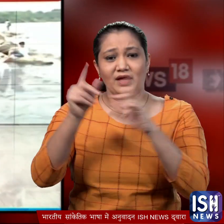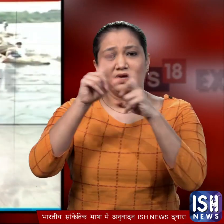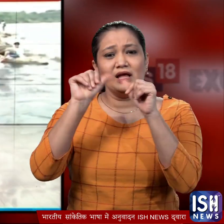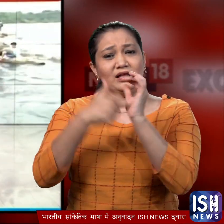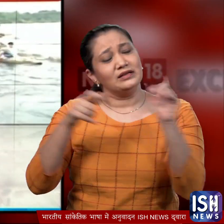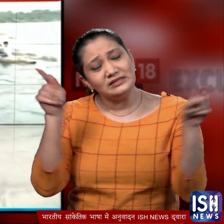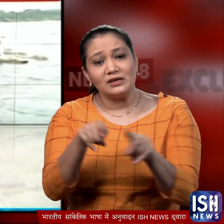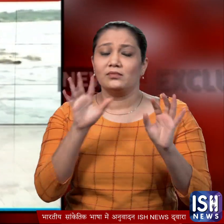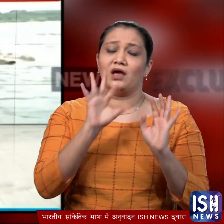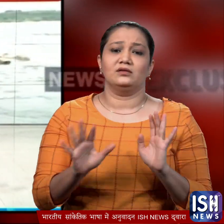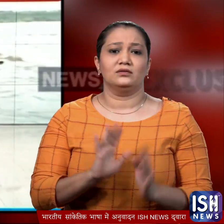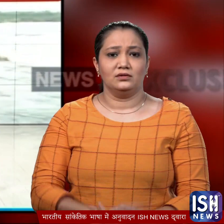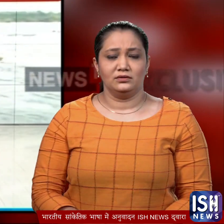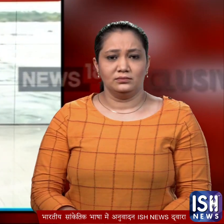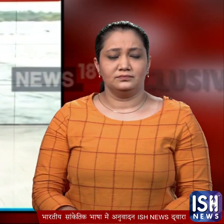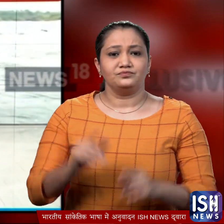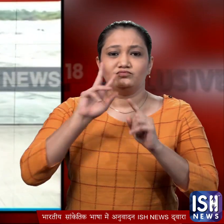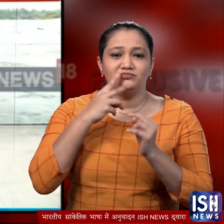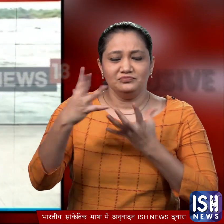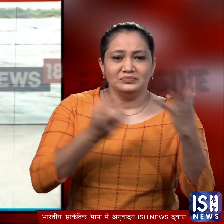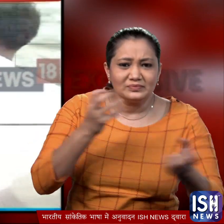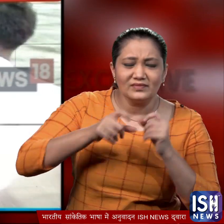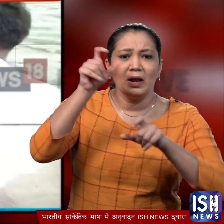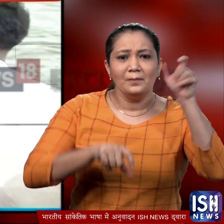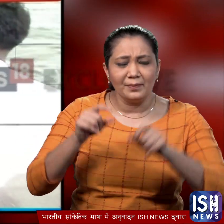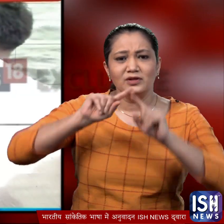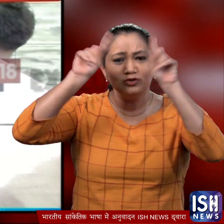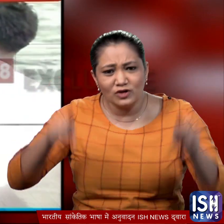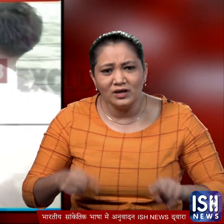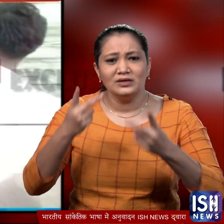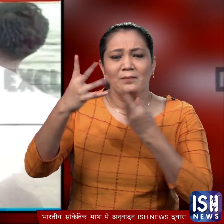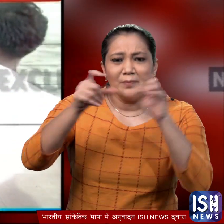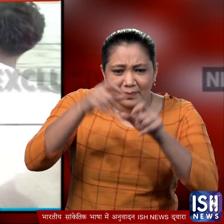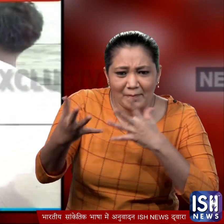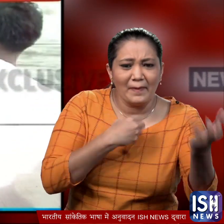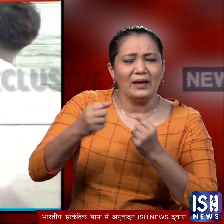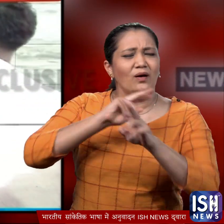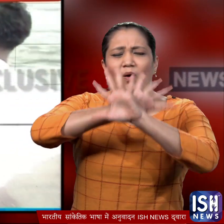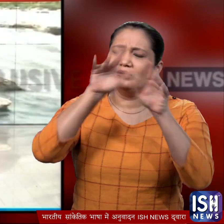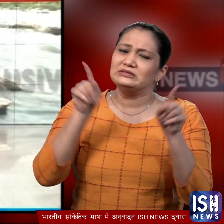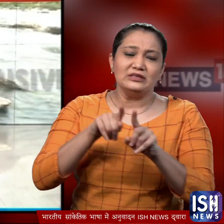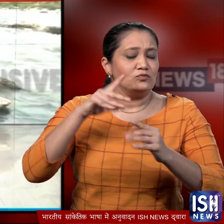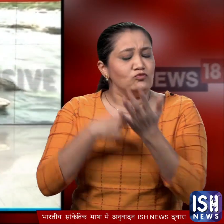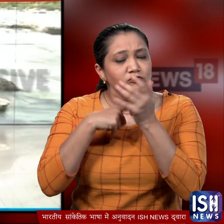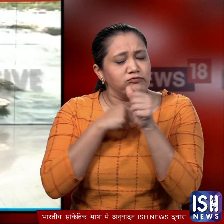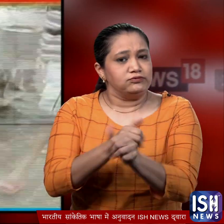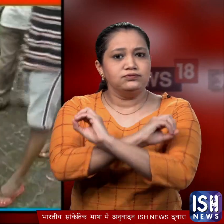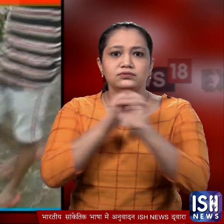इसकी जीती जागती मिसाल है। वहां लगने वाली सब्जी मंडी में आए लोगों और दुकानदारों ने तो जैसे नियम न मानने की कसम ही खा रखी